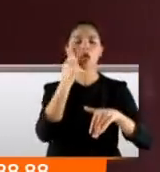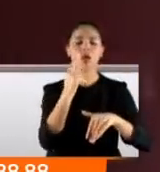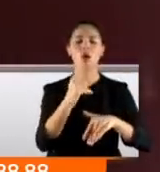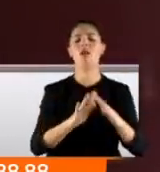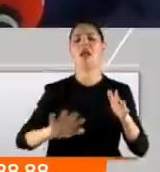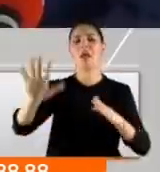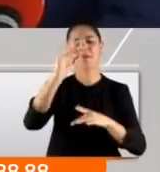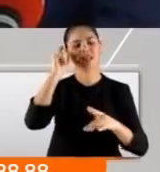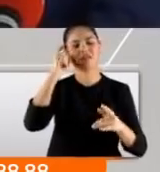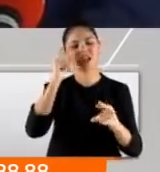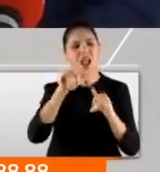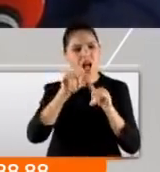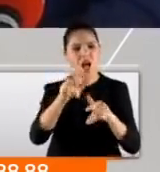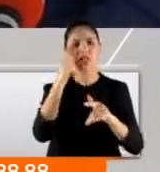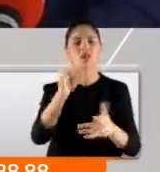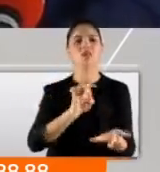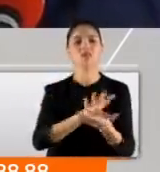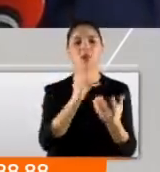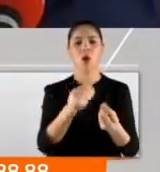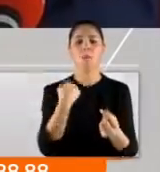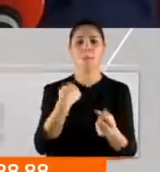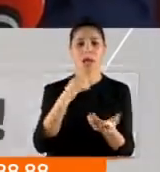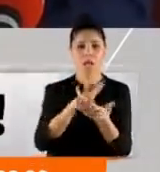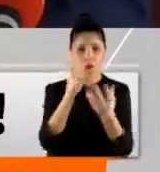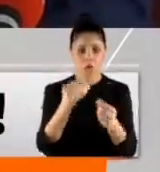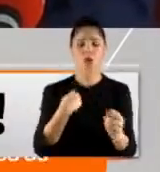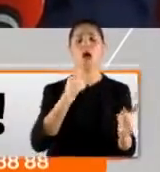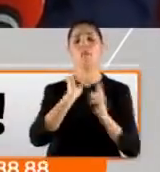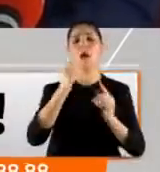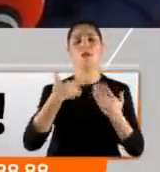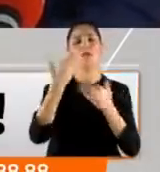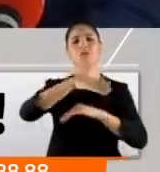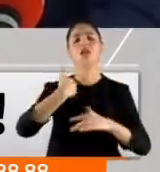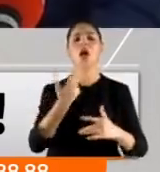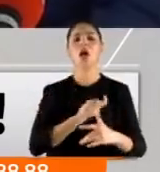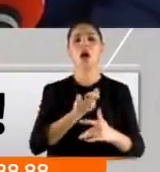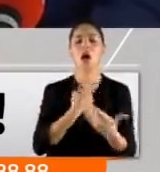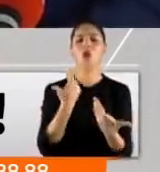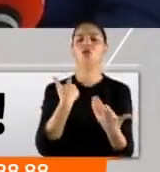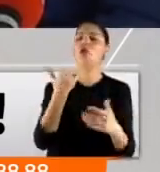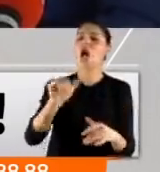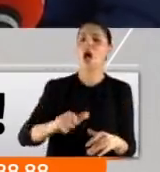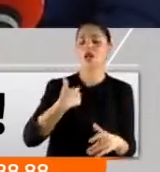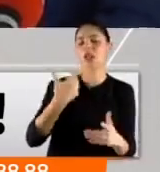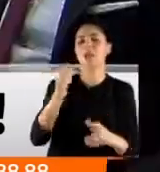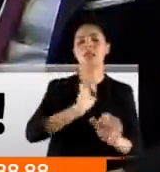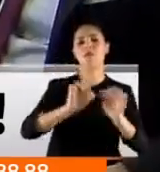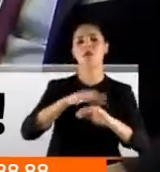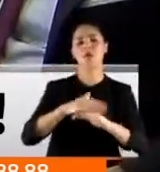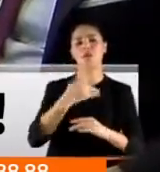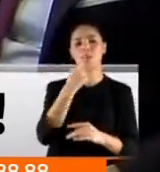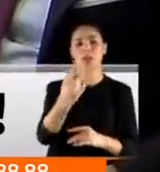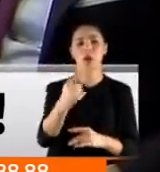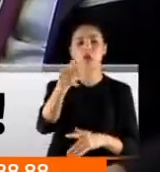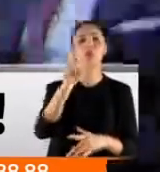ihraç edilirsem mahkemeye giderek sonuna kadar hukuki ve siyasi haklarımı savunacağımı bilin.